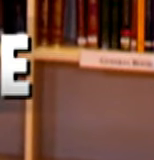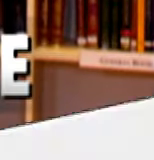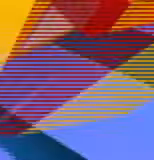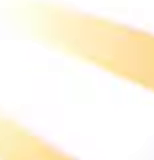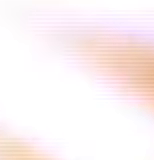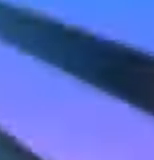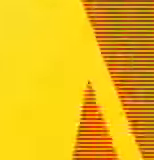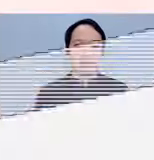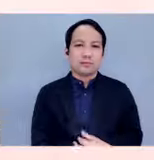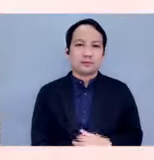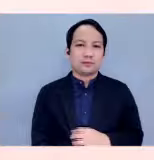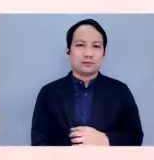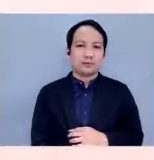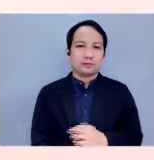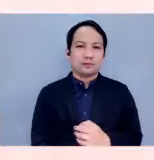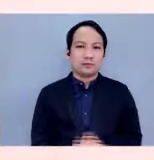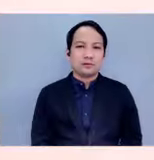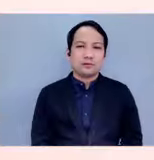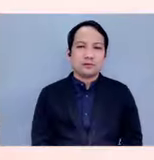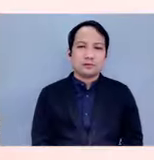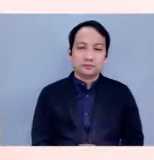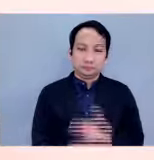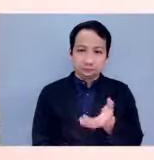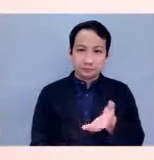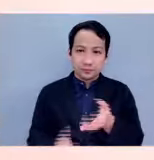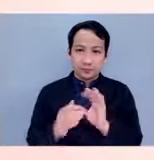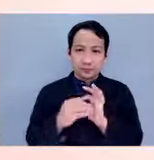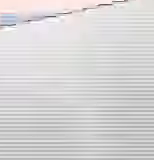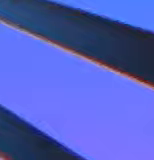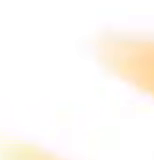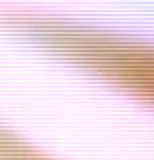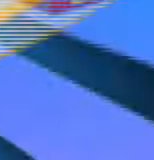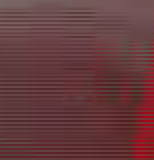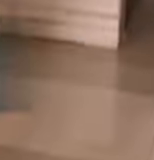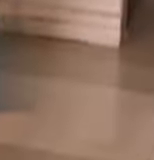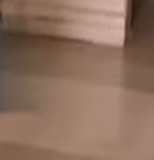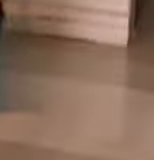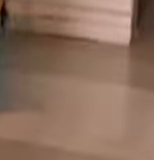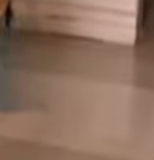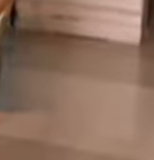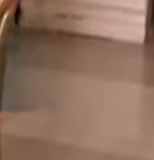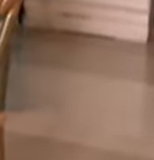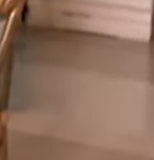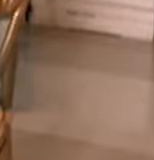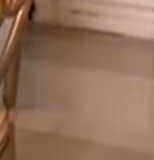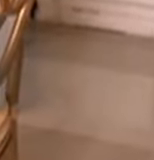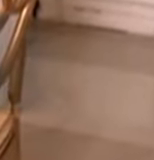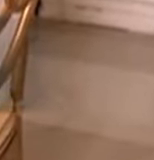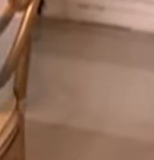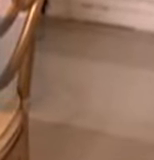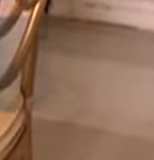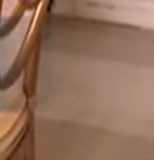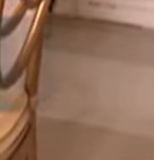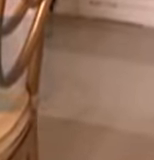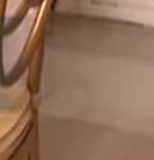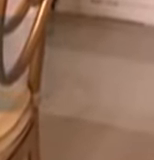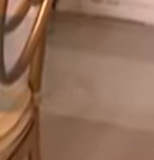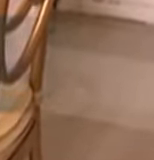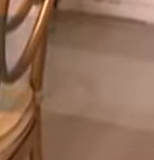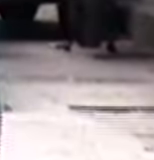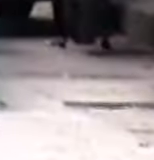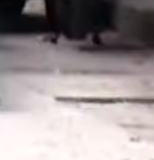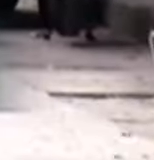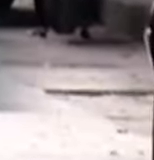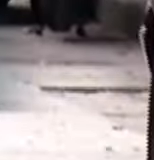kasal. At sa payong kapatid naman, bigay ng bigay hanggang sa ikaw naman ang maubusan. Pag-usapan natin ang